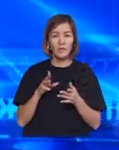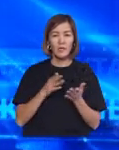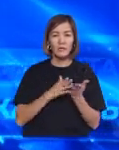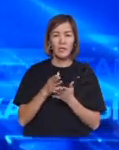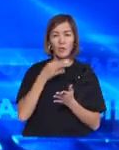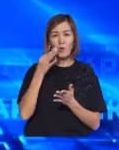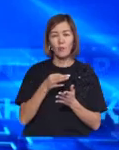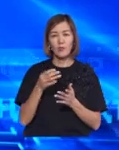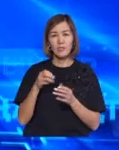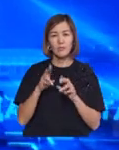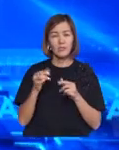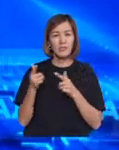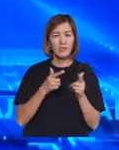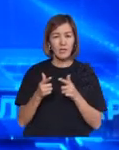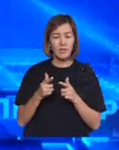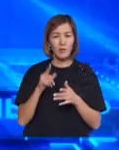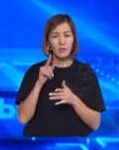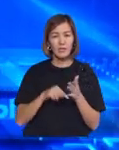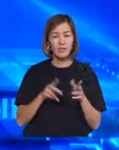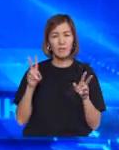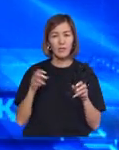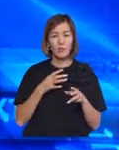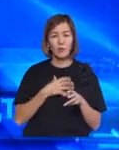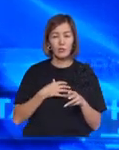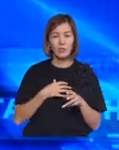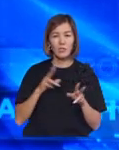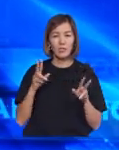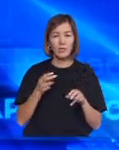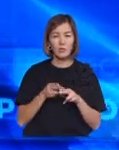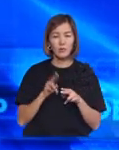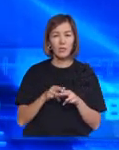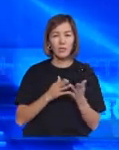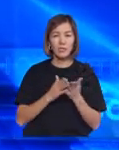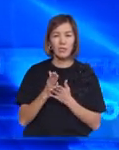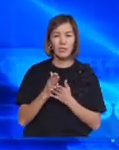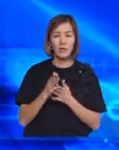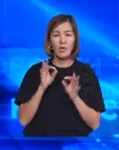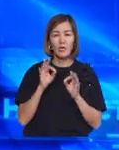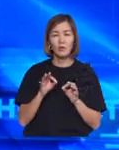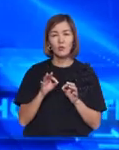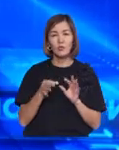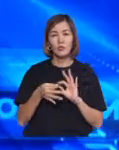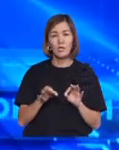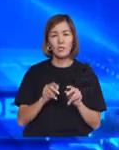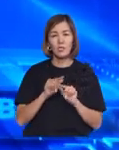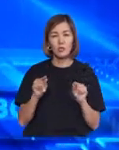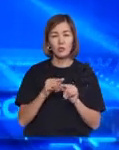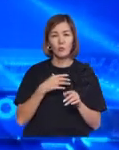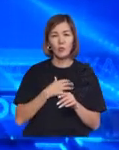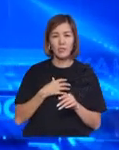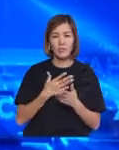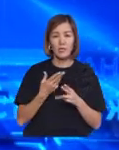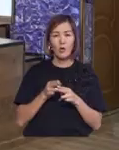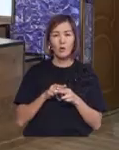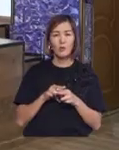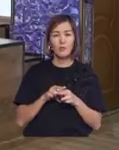салада тәжірибелі мамандар даярлау. Дін мәселесі өте өзекті тақырып, сондықтан осы саладағы ақпарда дұрыс әрі нақты жеткізу маңызды.